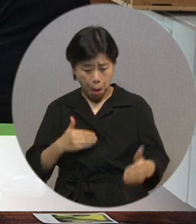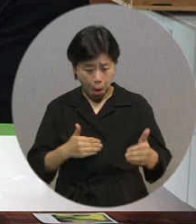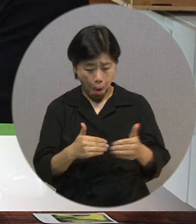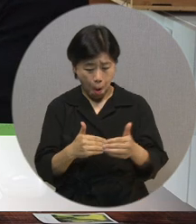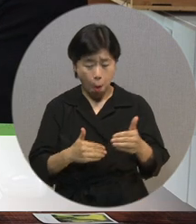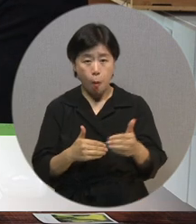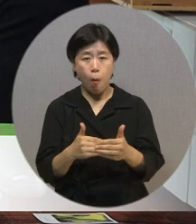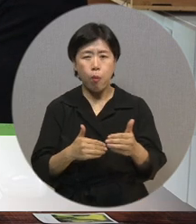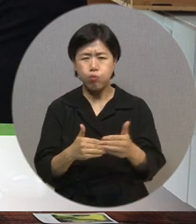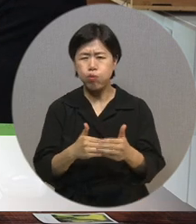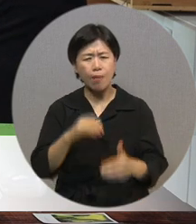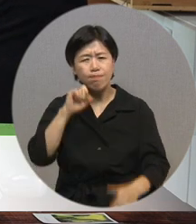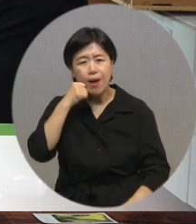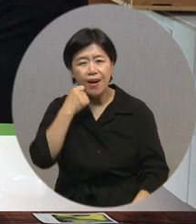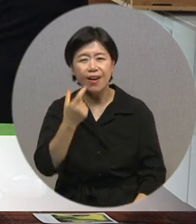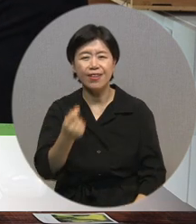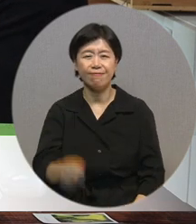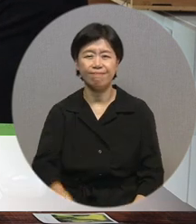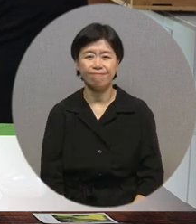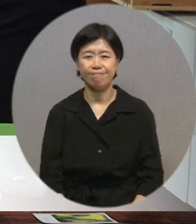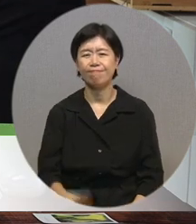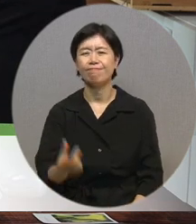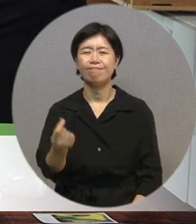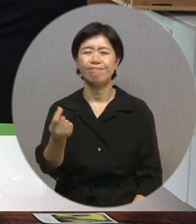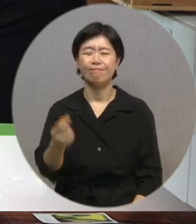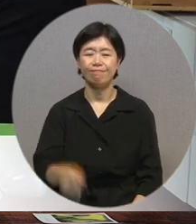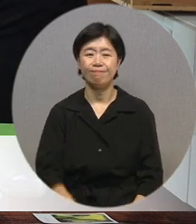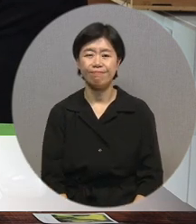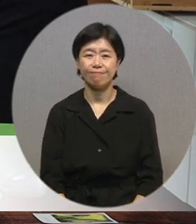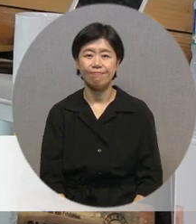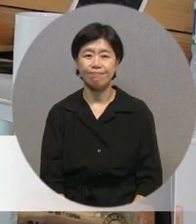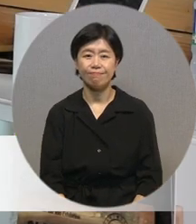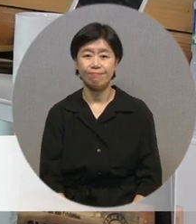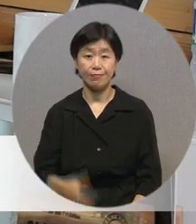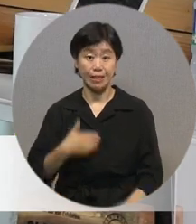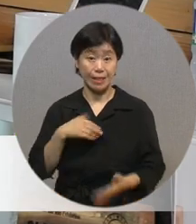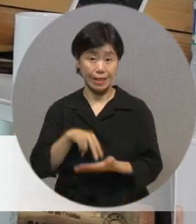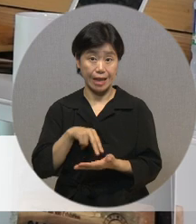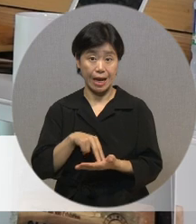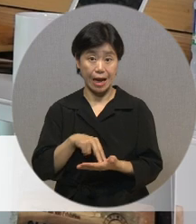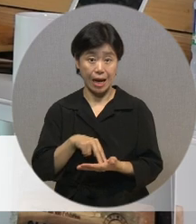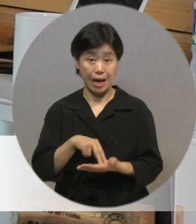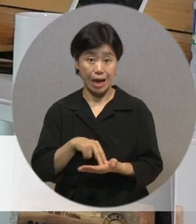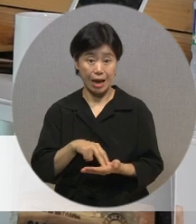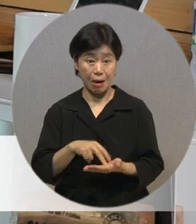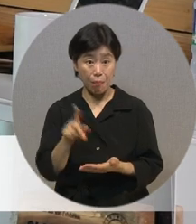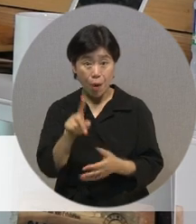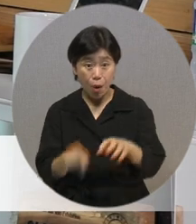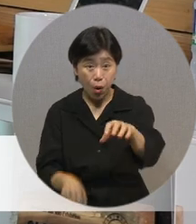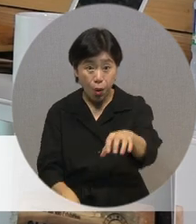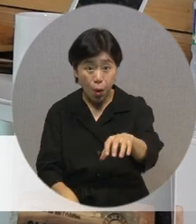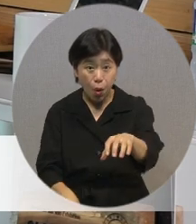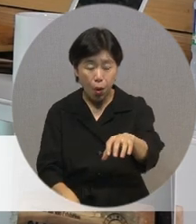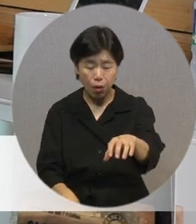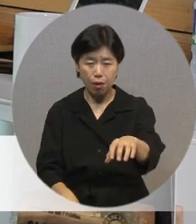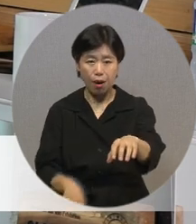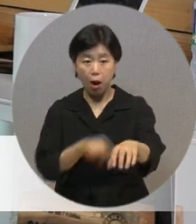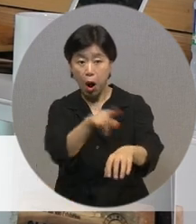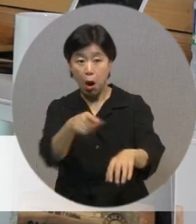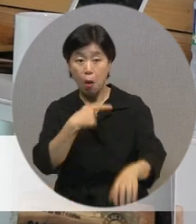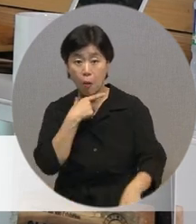중간점을 찾기가 상당히 어렵습니다. 저 힘듭니다. 저 같은 경우는 이제 너무 가까이 가서 관객들이 원하는 어떤 것들을